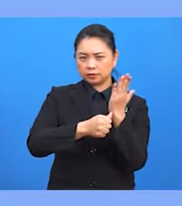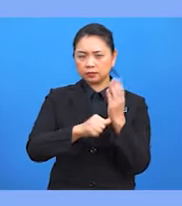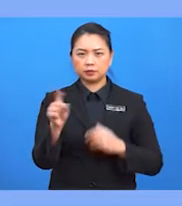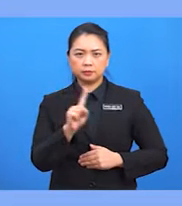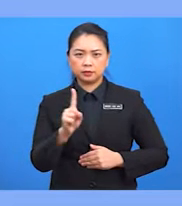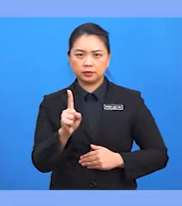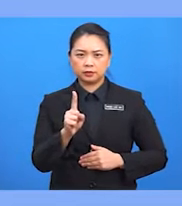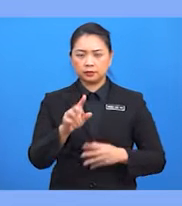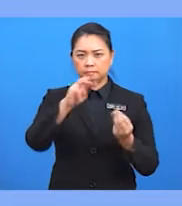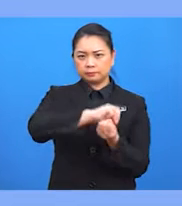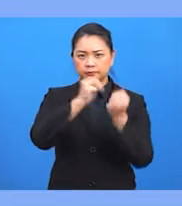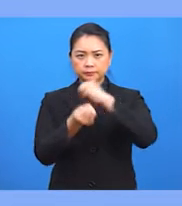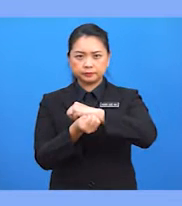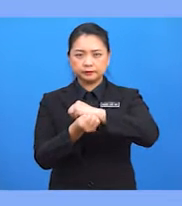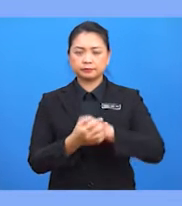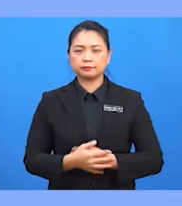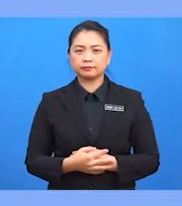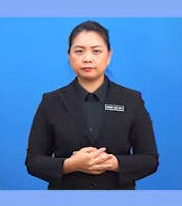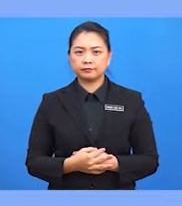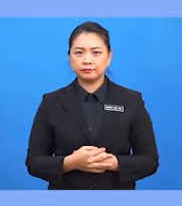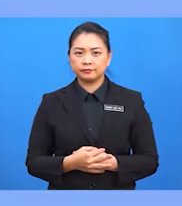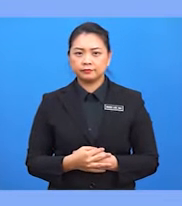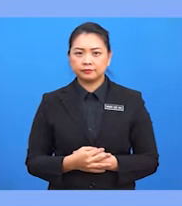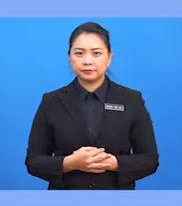dan yang mana satu imej yang telah dimanipulasikan.